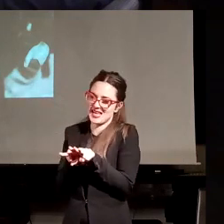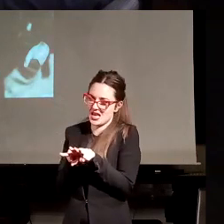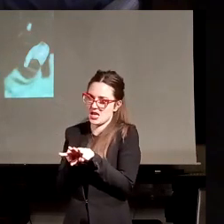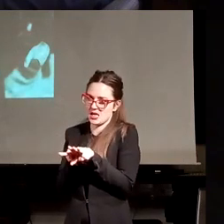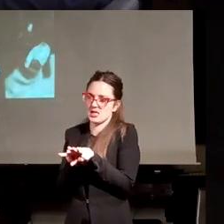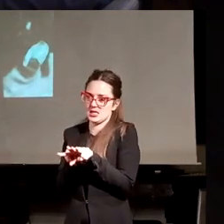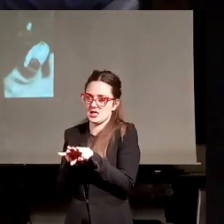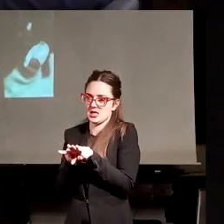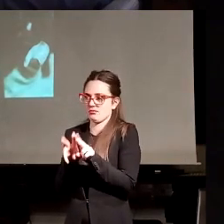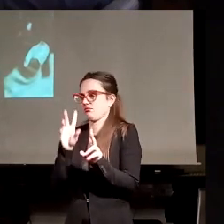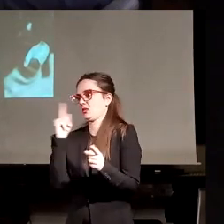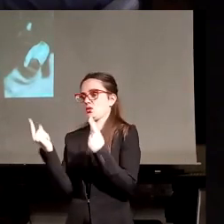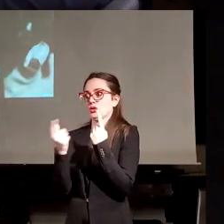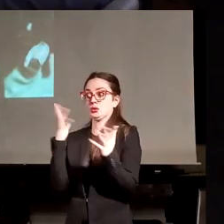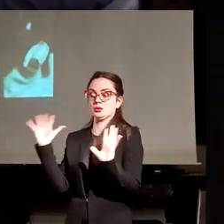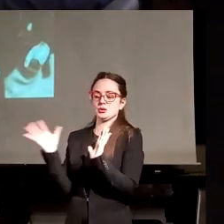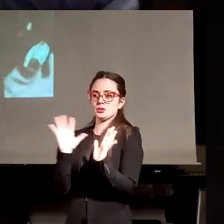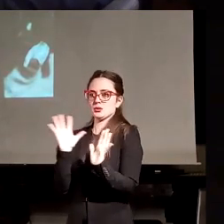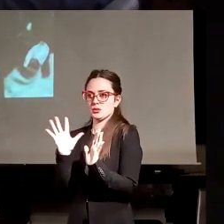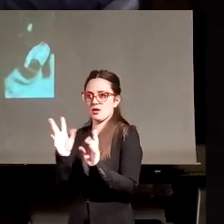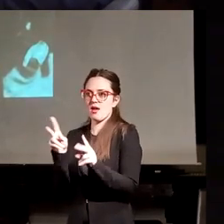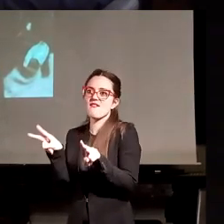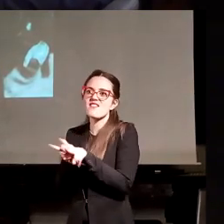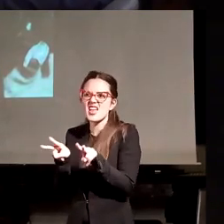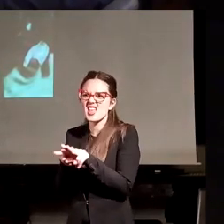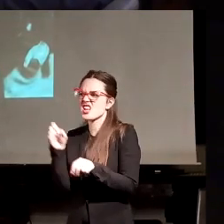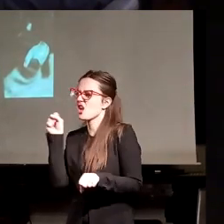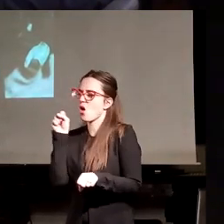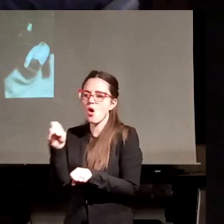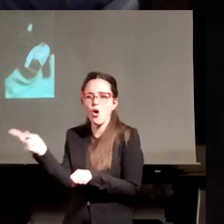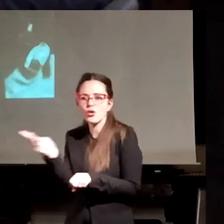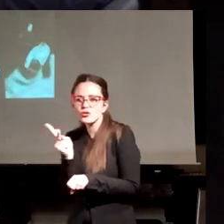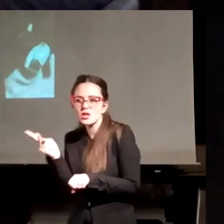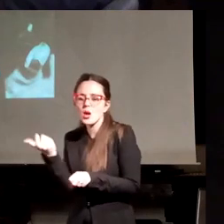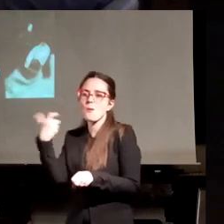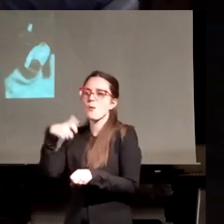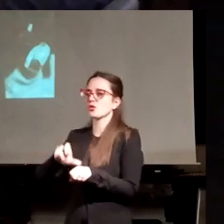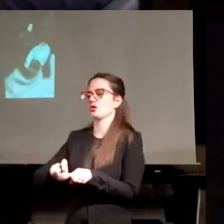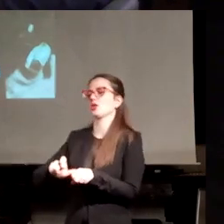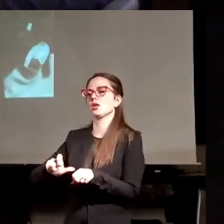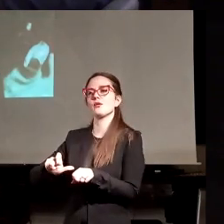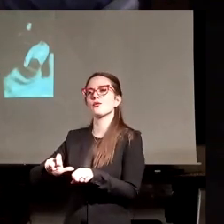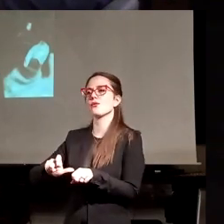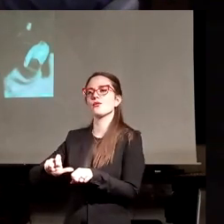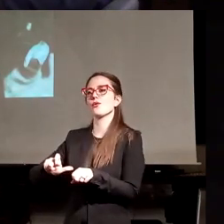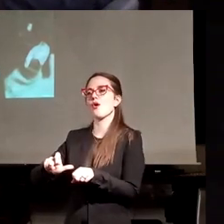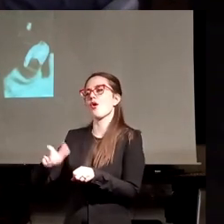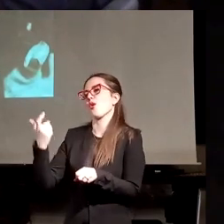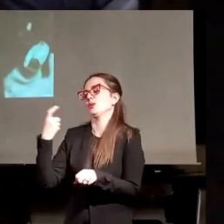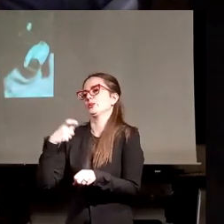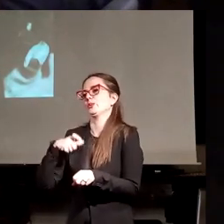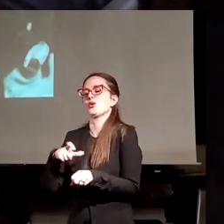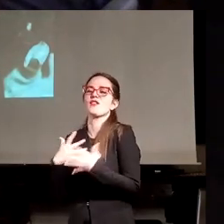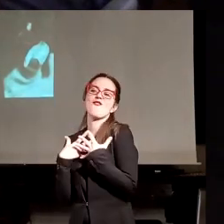elemento melodrammatico per così dire dei fratelli che si odiano a causa anche di una ovviamente di una